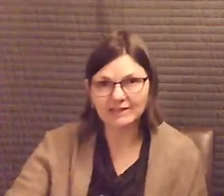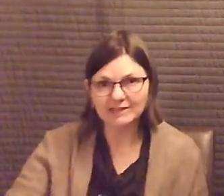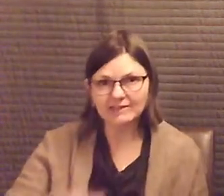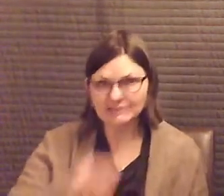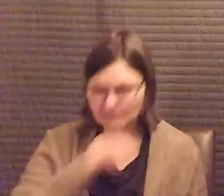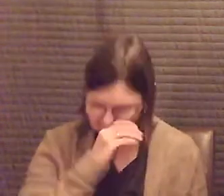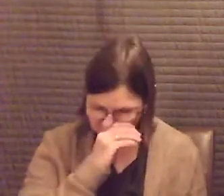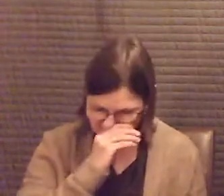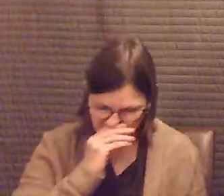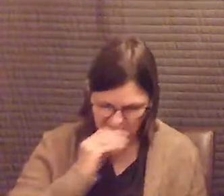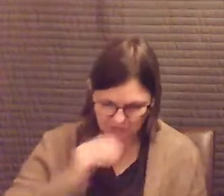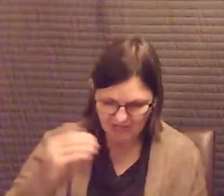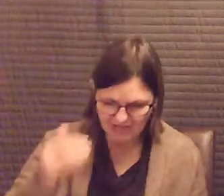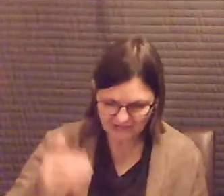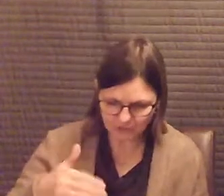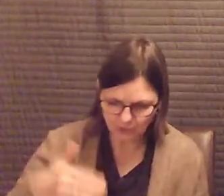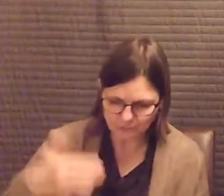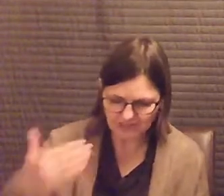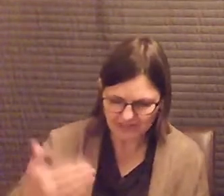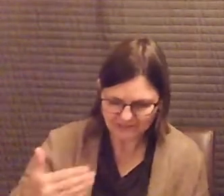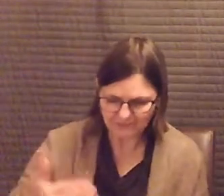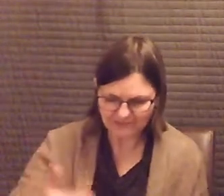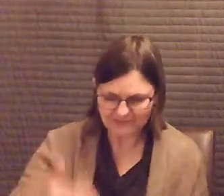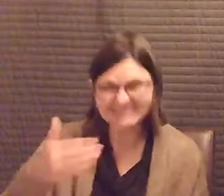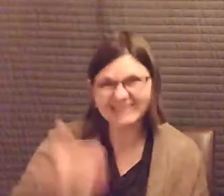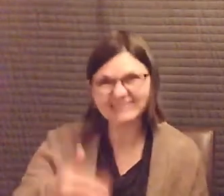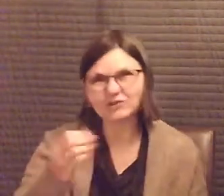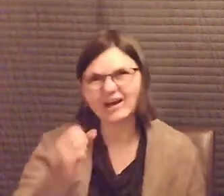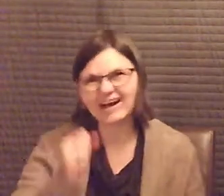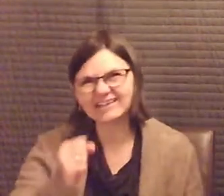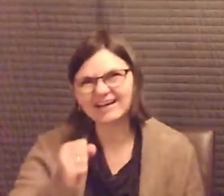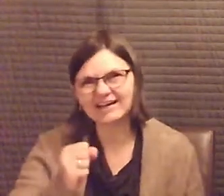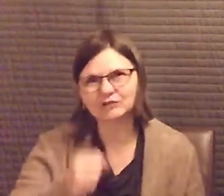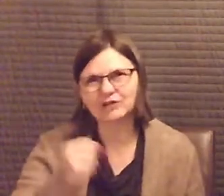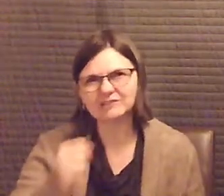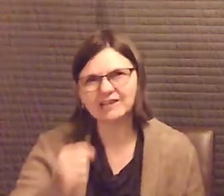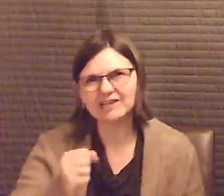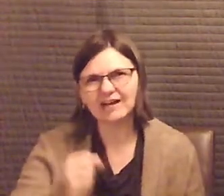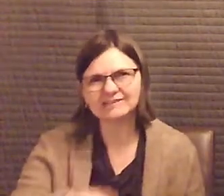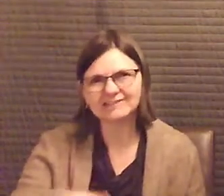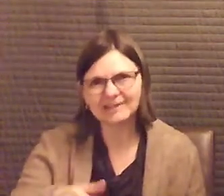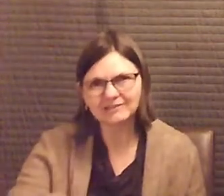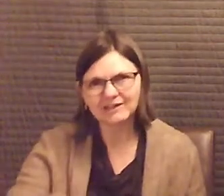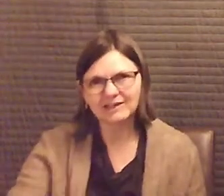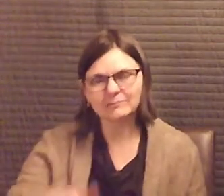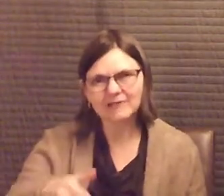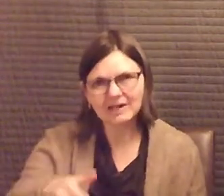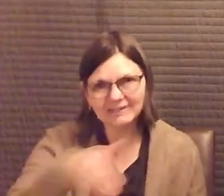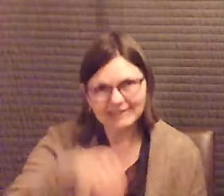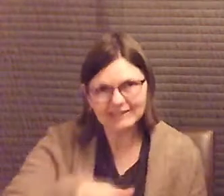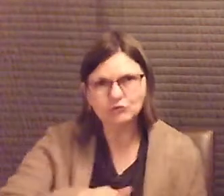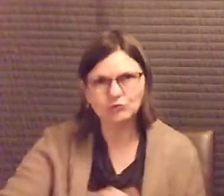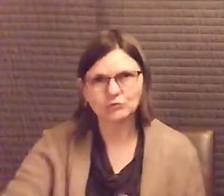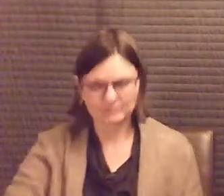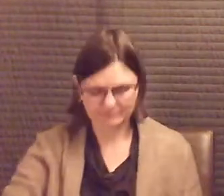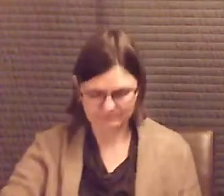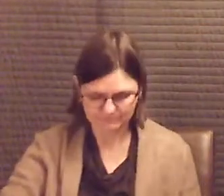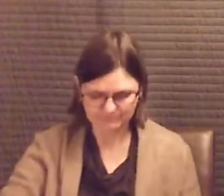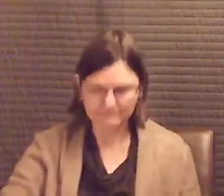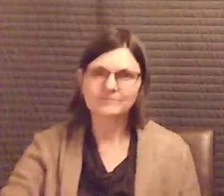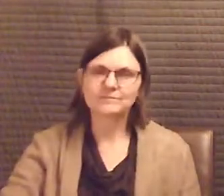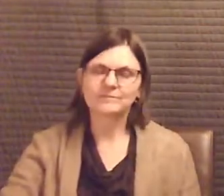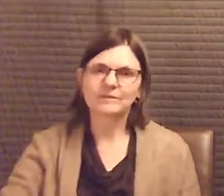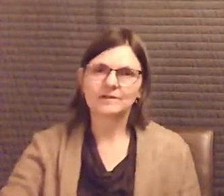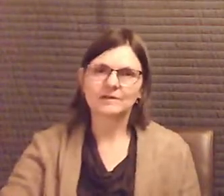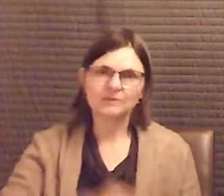tienen dat hun hart zo verhard werd en dat en de harde hart en altaren ga ik dat bracht en hiertoe dit